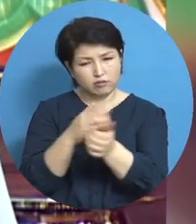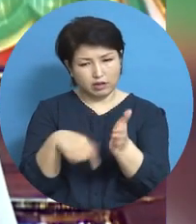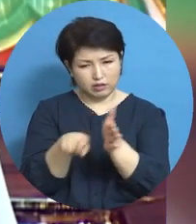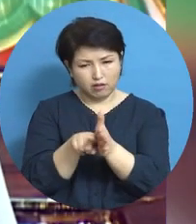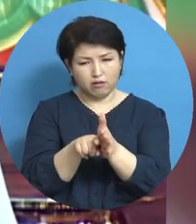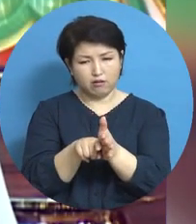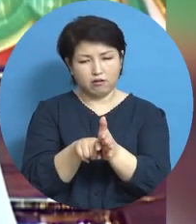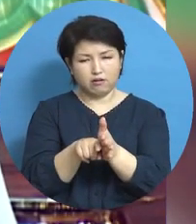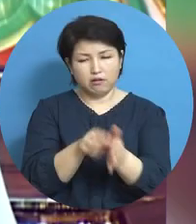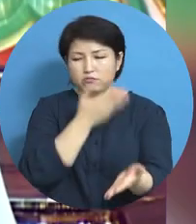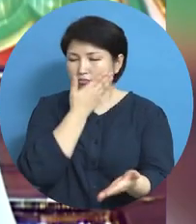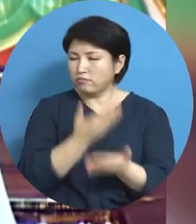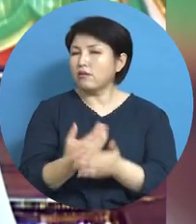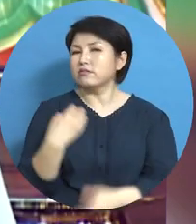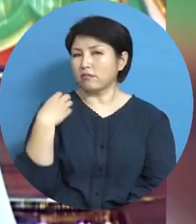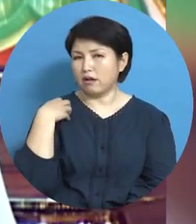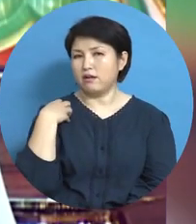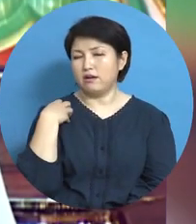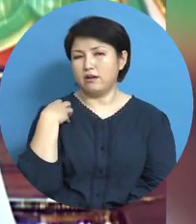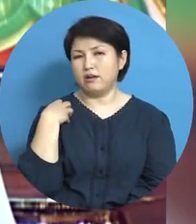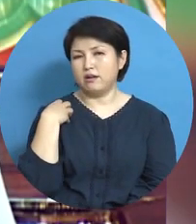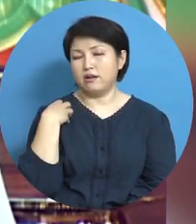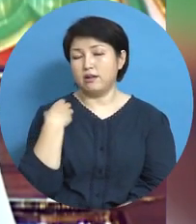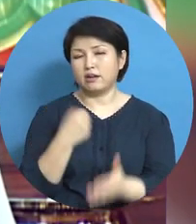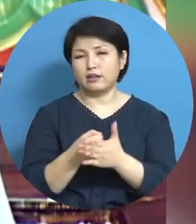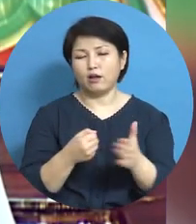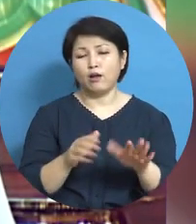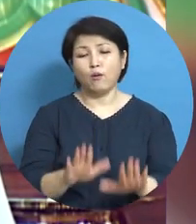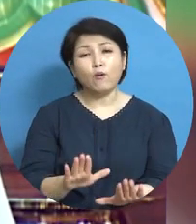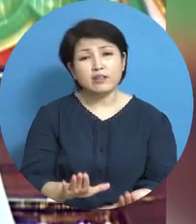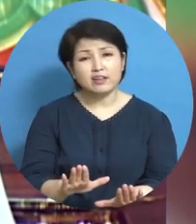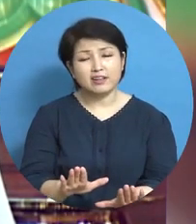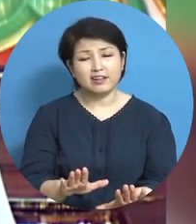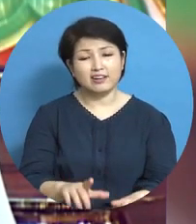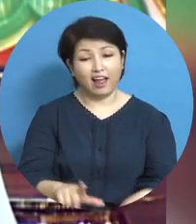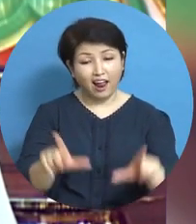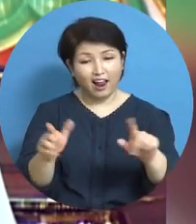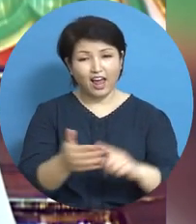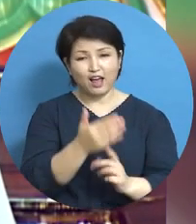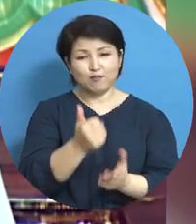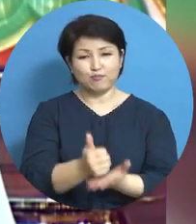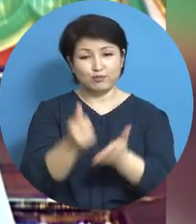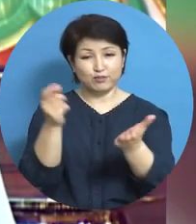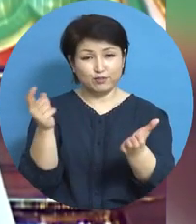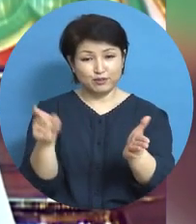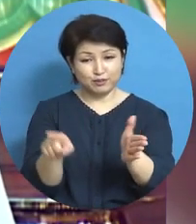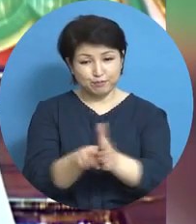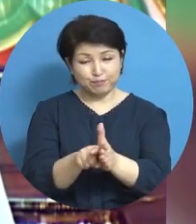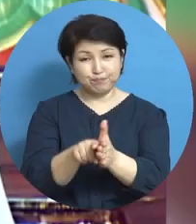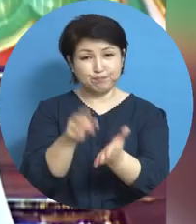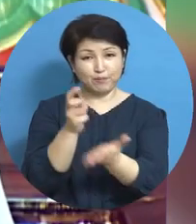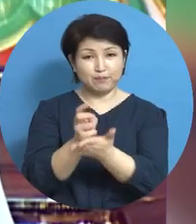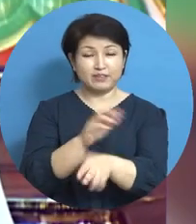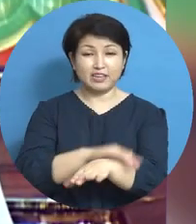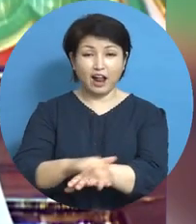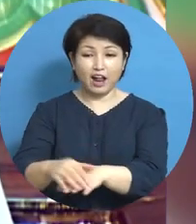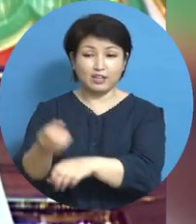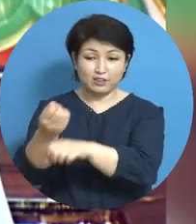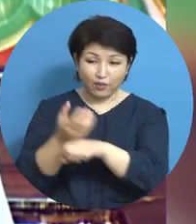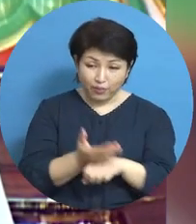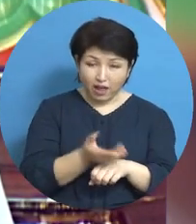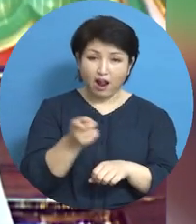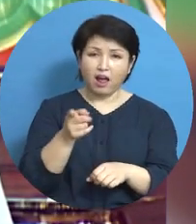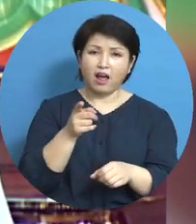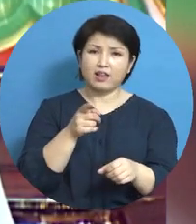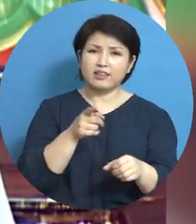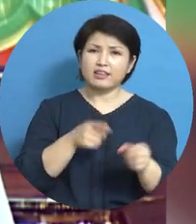하셨습니다. 그러니까 오늘날 불법이 이렇게 오게 된 거는 부처님과 출가한 제자들만의